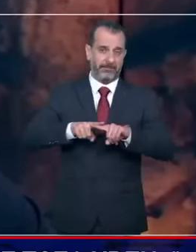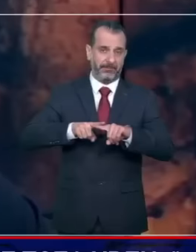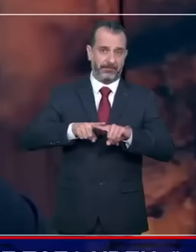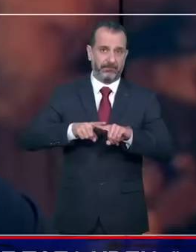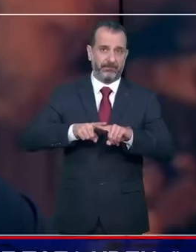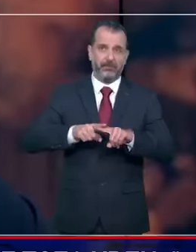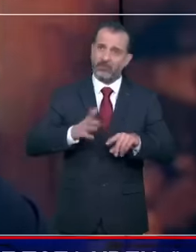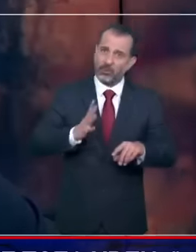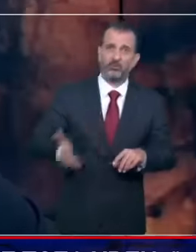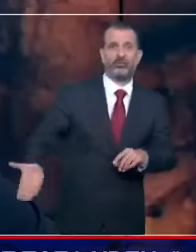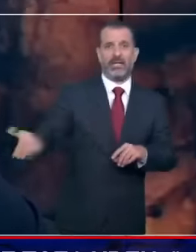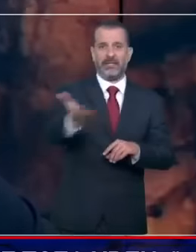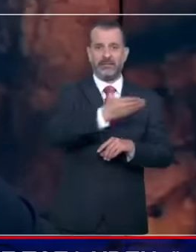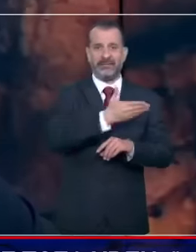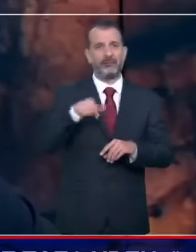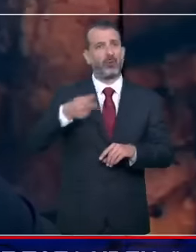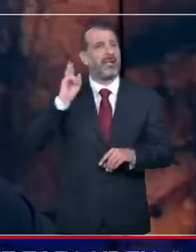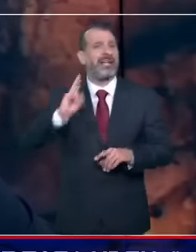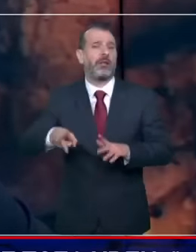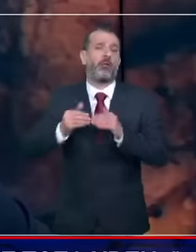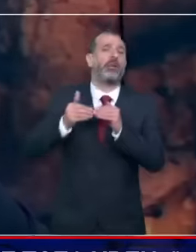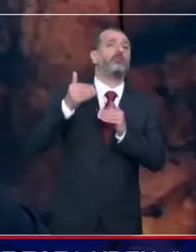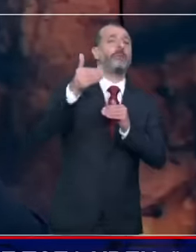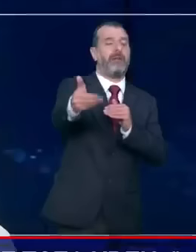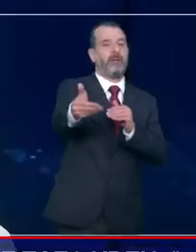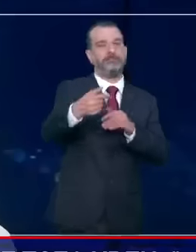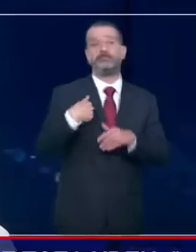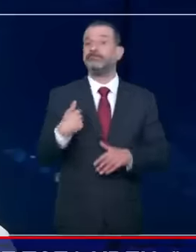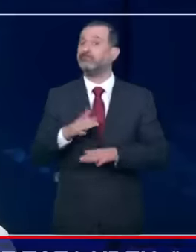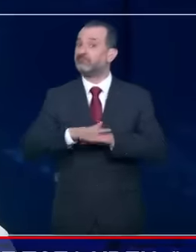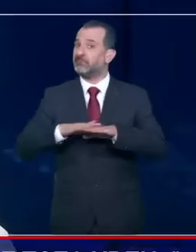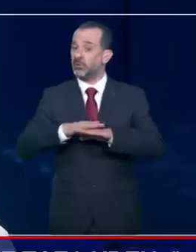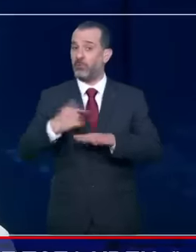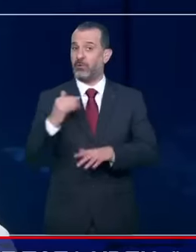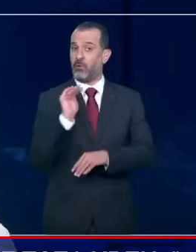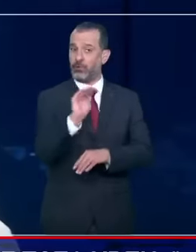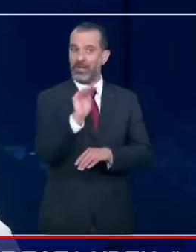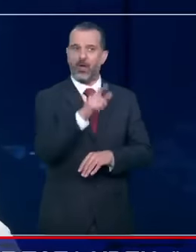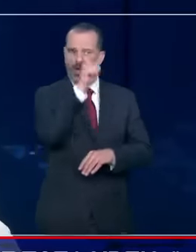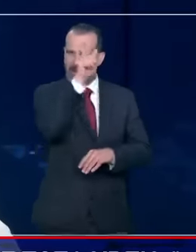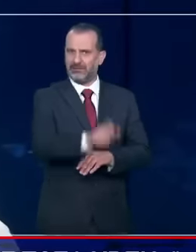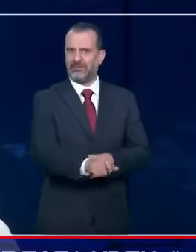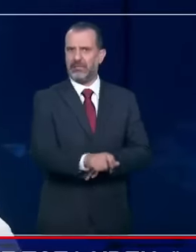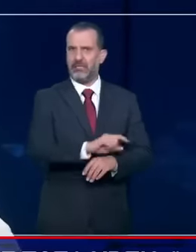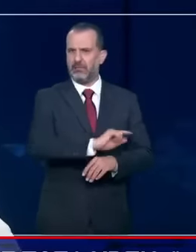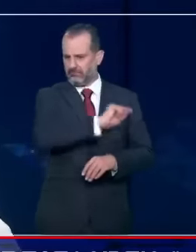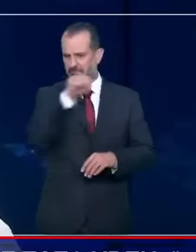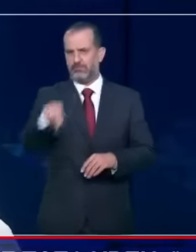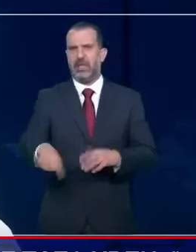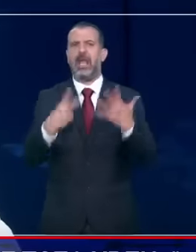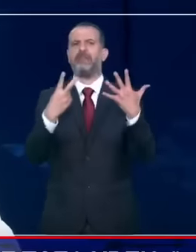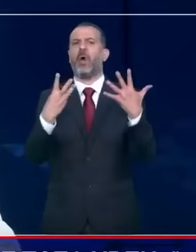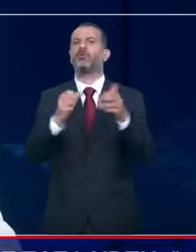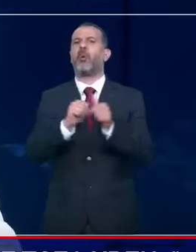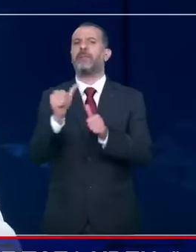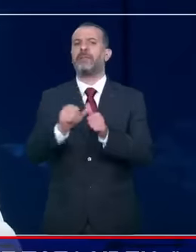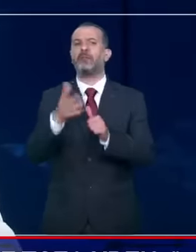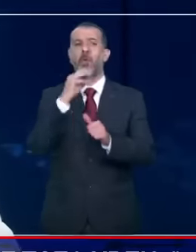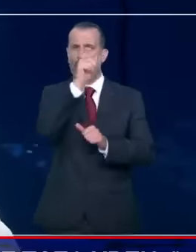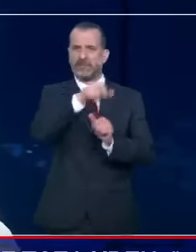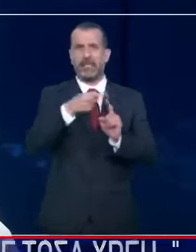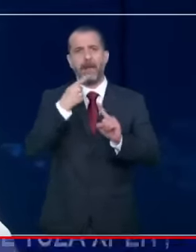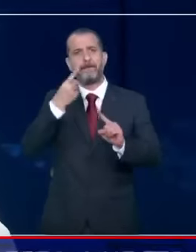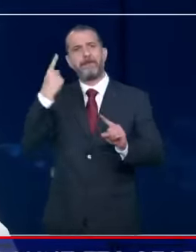για τον ελληνικό λαό. Είναι μια πολύ κακή εξέλιξη. Δηλαδή, αυτούς τους 7-8 μήνες που είστε εδώ, στην Ελλάδα, έτσι, γιατί εσείς δεν ήσασταν πέρυσι,